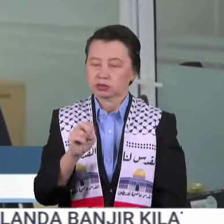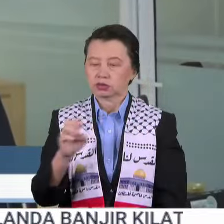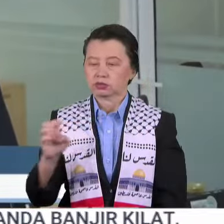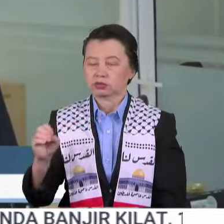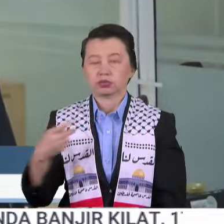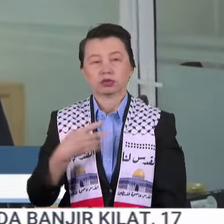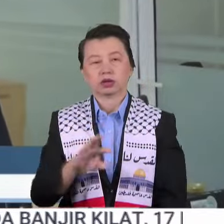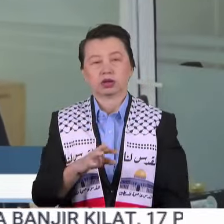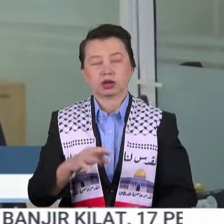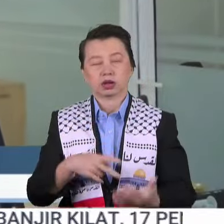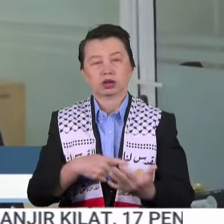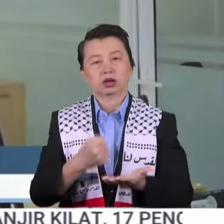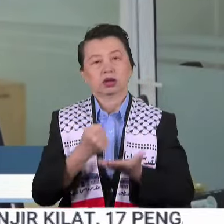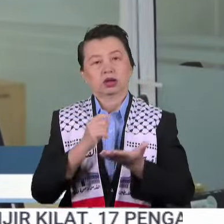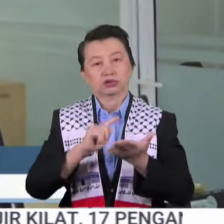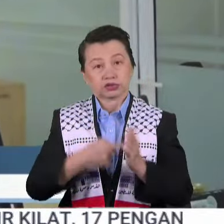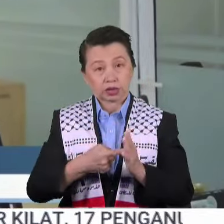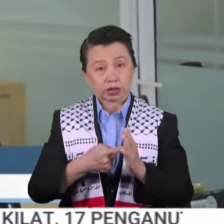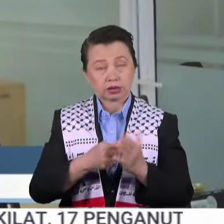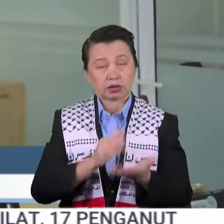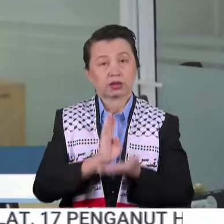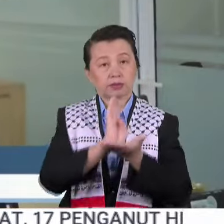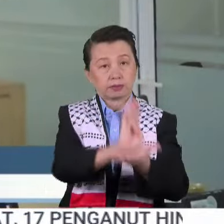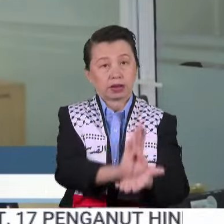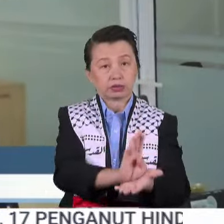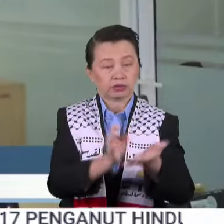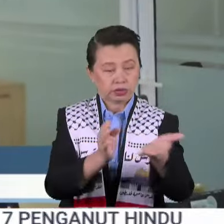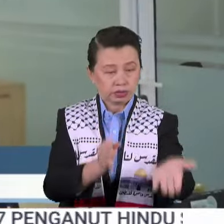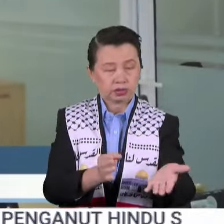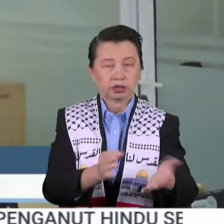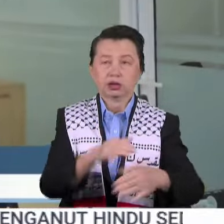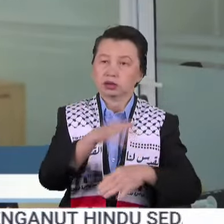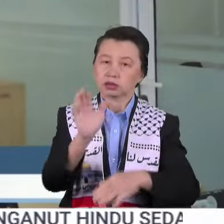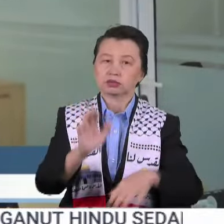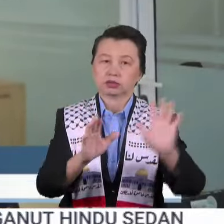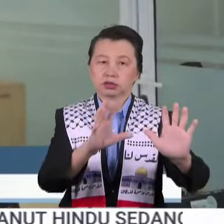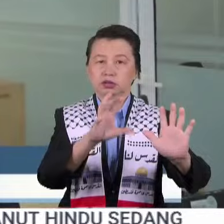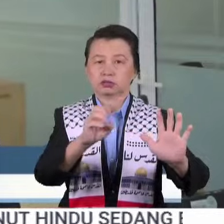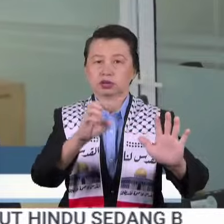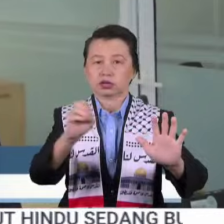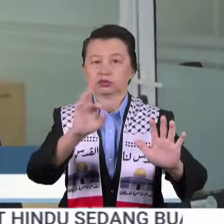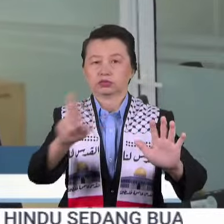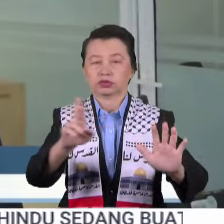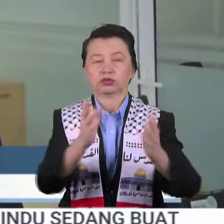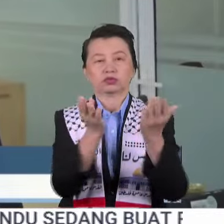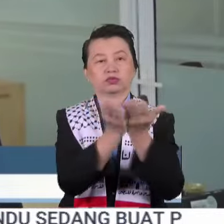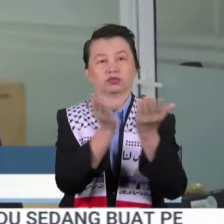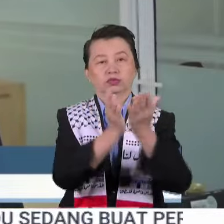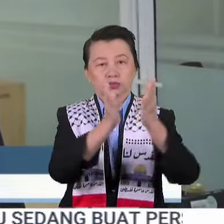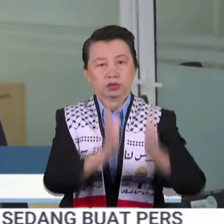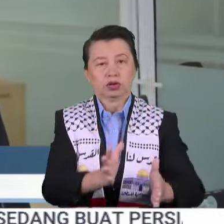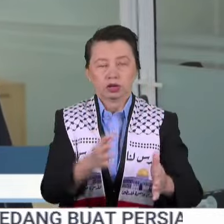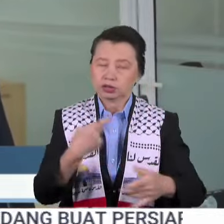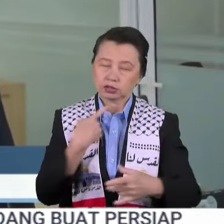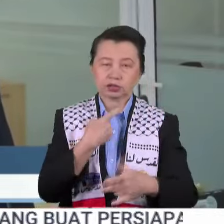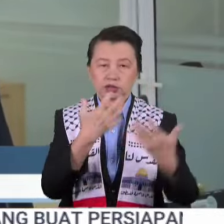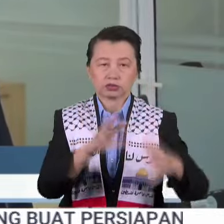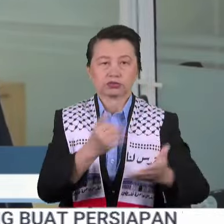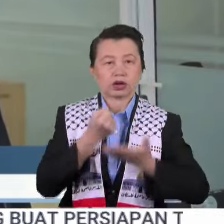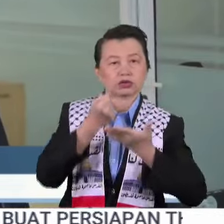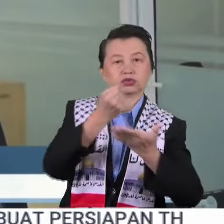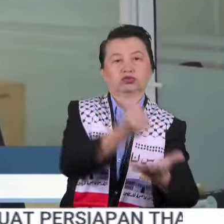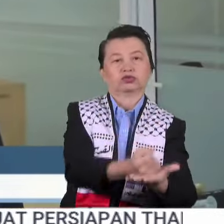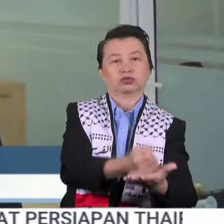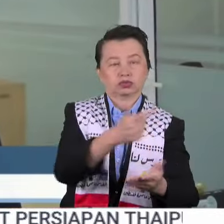dengan program bantuan ini lebih daripada 500,000 student yang telah kita bantu dan